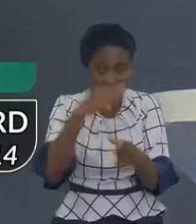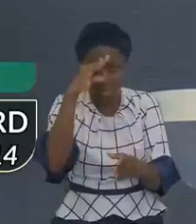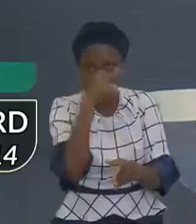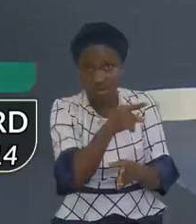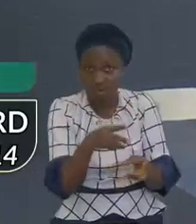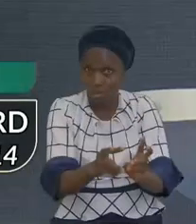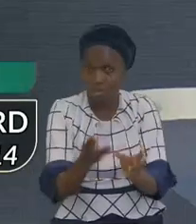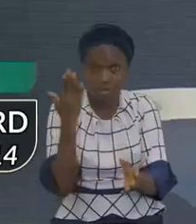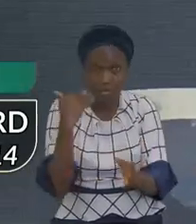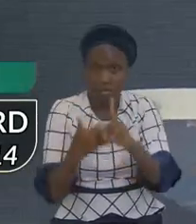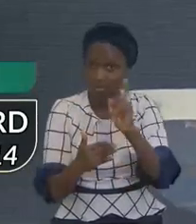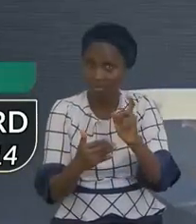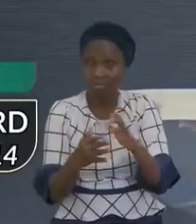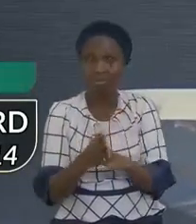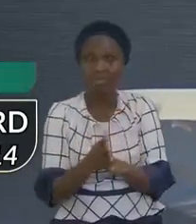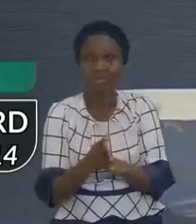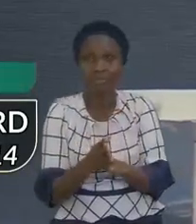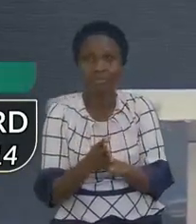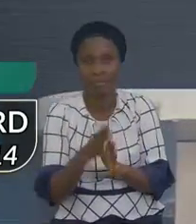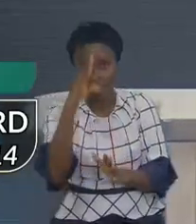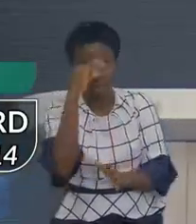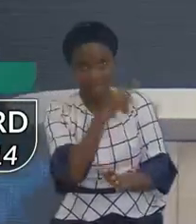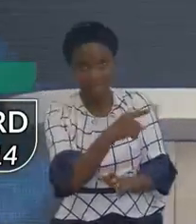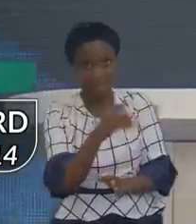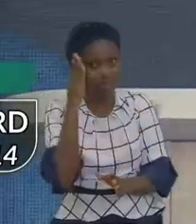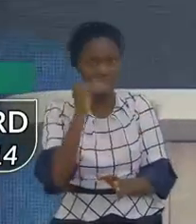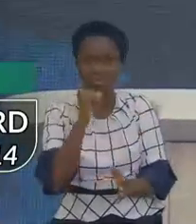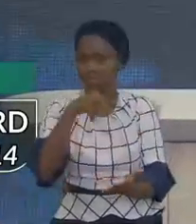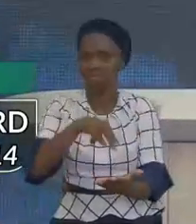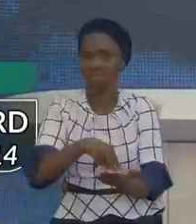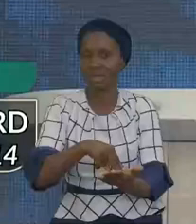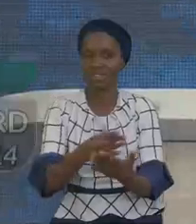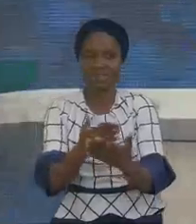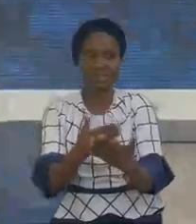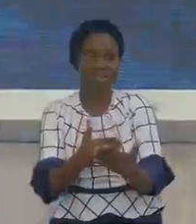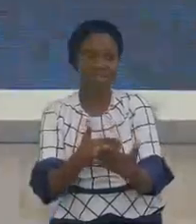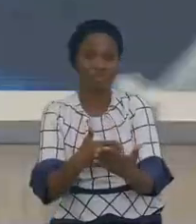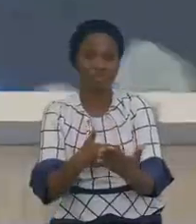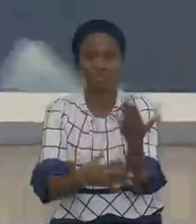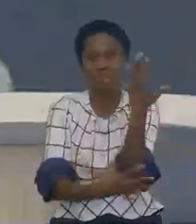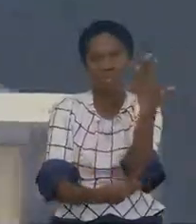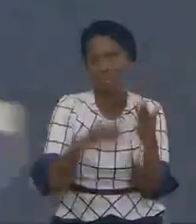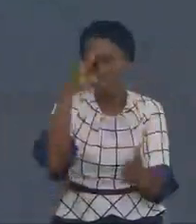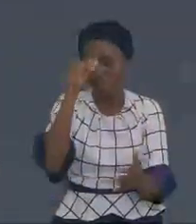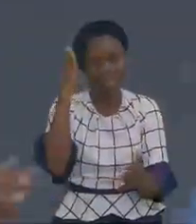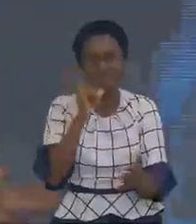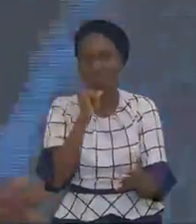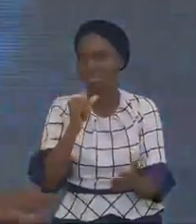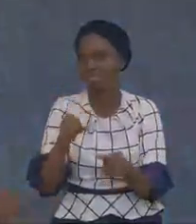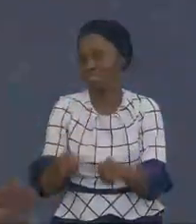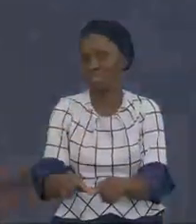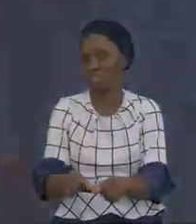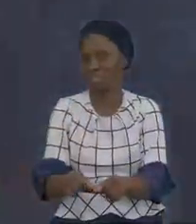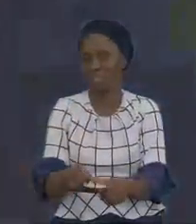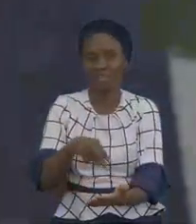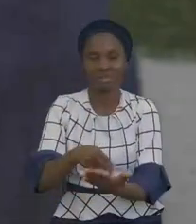il ne se tient pas devant n'importe qui. Il ne se tient pas devant des hommes obscurs.